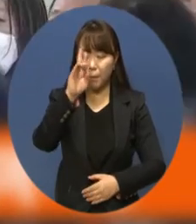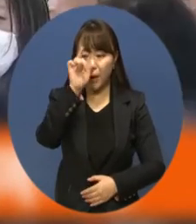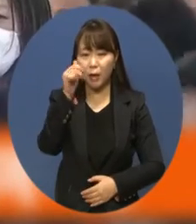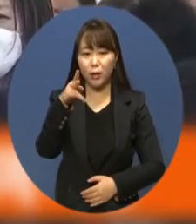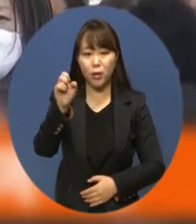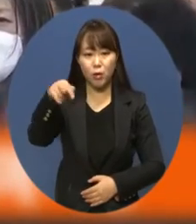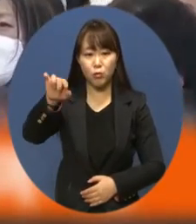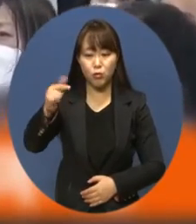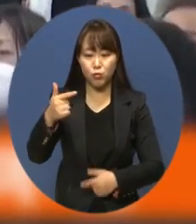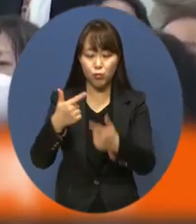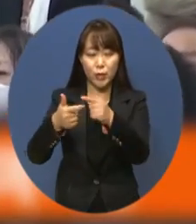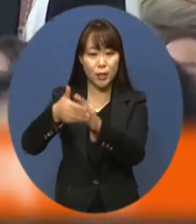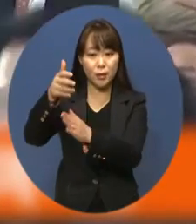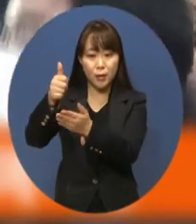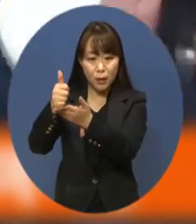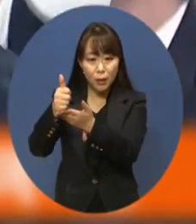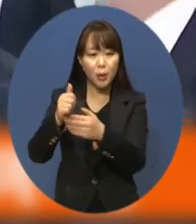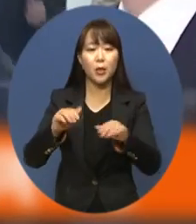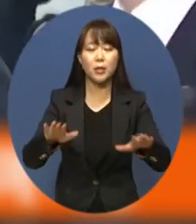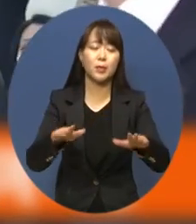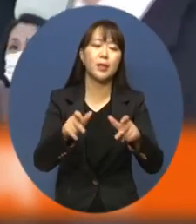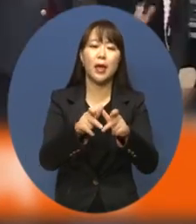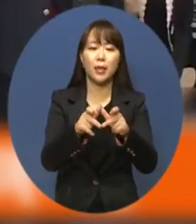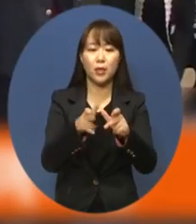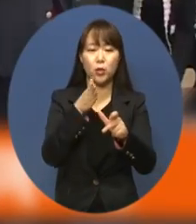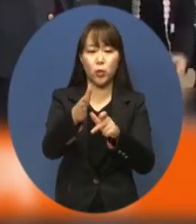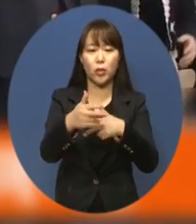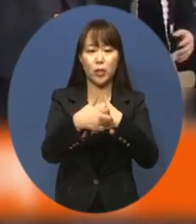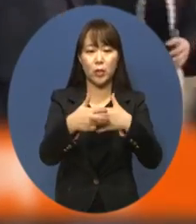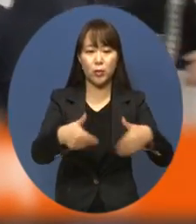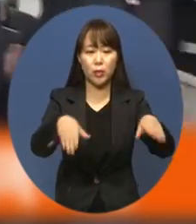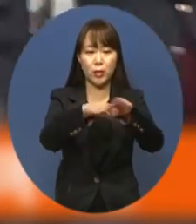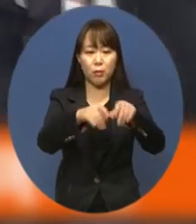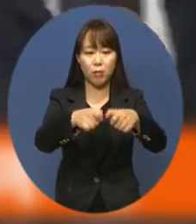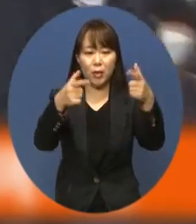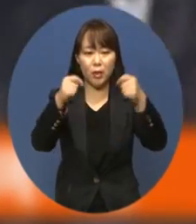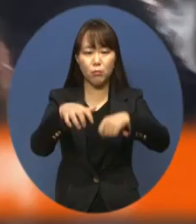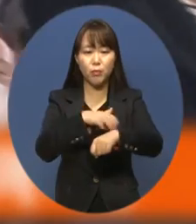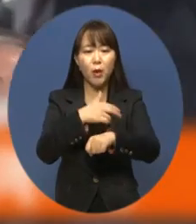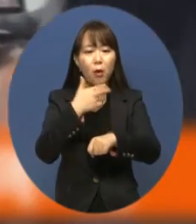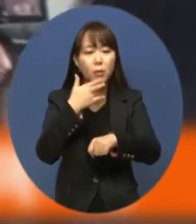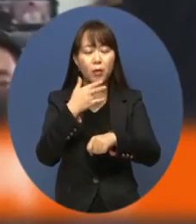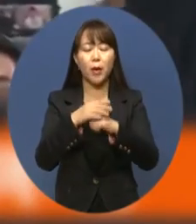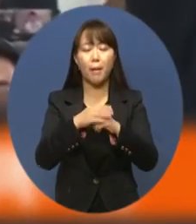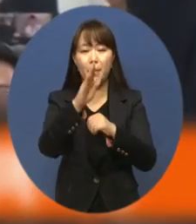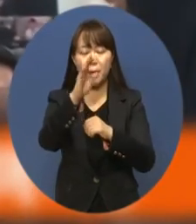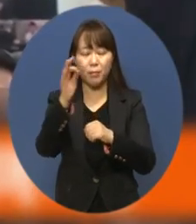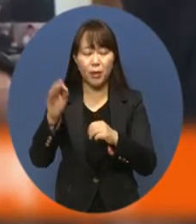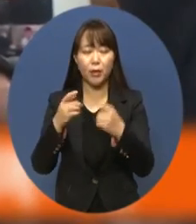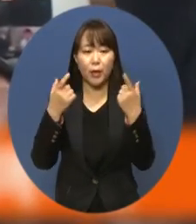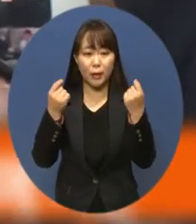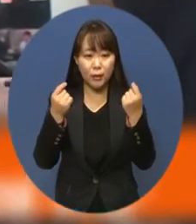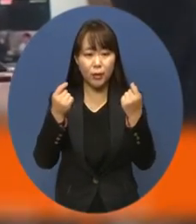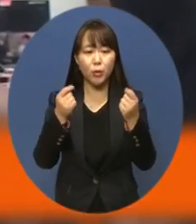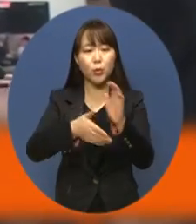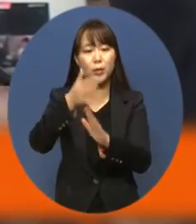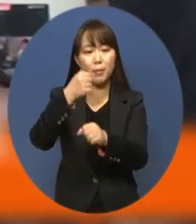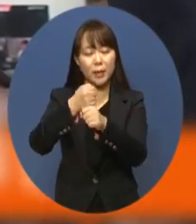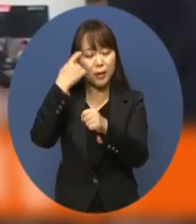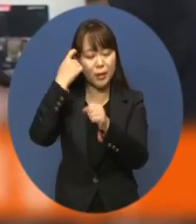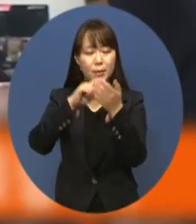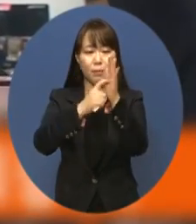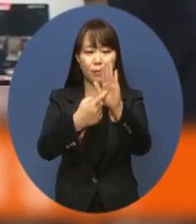박형준 부산 시장은 장애인 전용 의료시설 확충 등 불편 없는 페리 어플이 도시를 만들겠다는 의지를